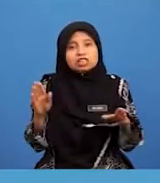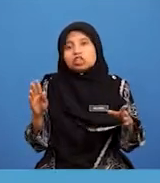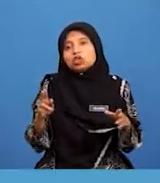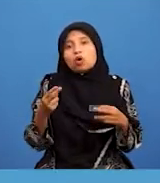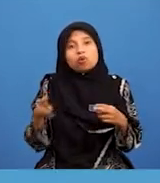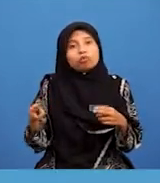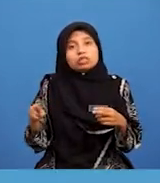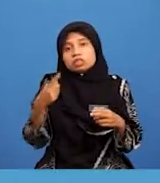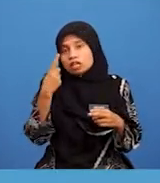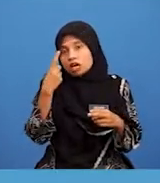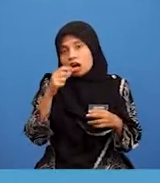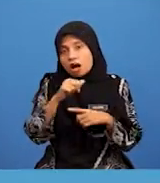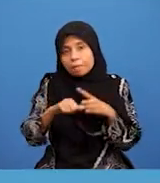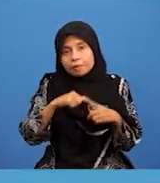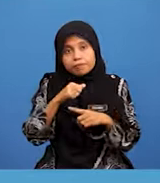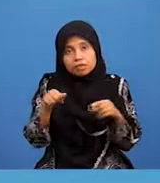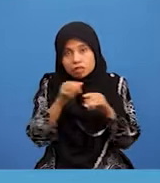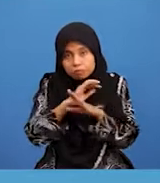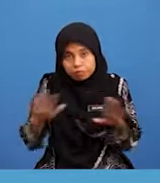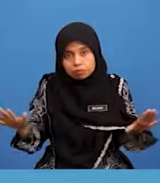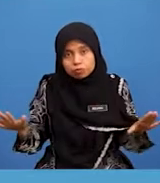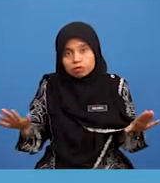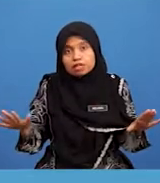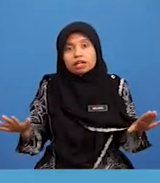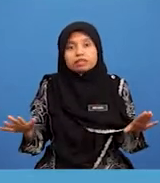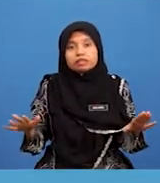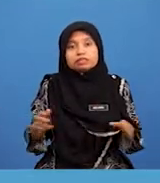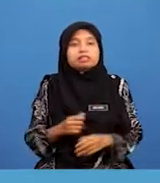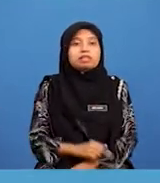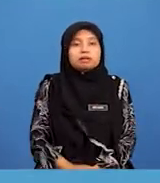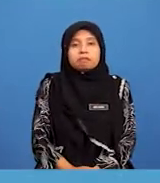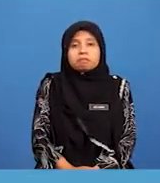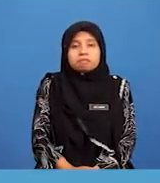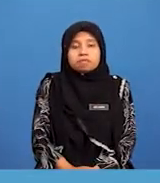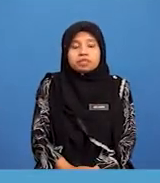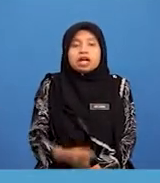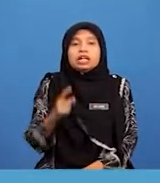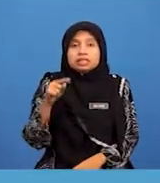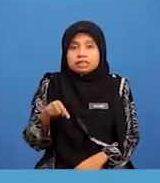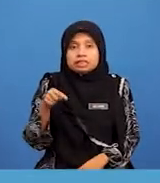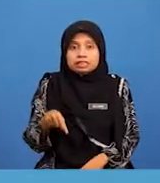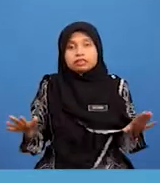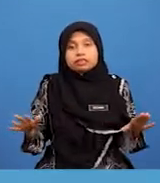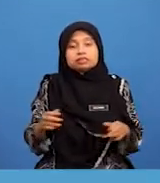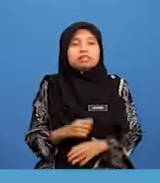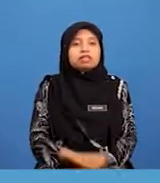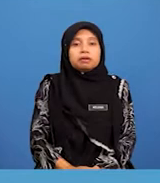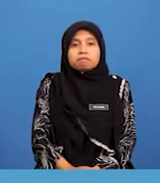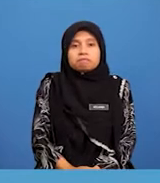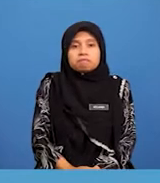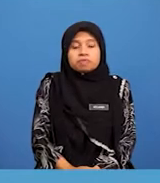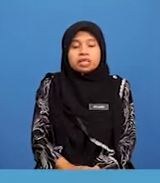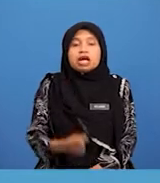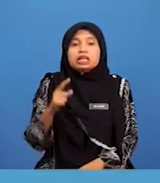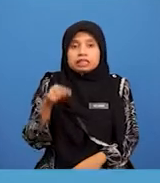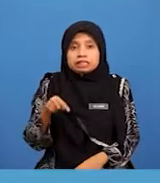Apa yang penting, tiada hutang bagi perkongsian apabila pembubaran selesai dijalankan. Di